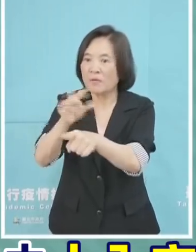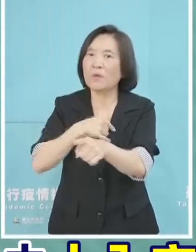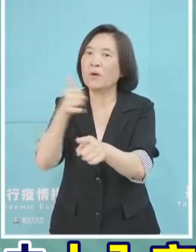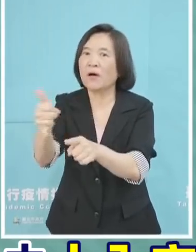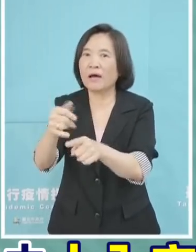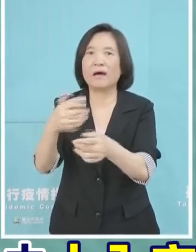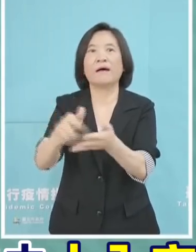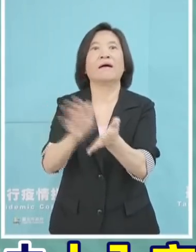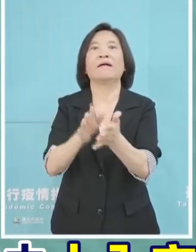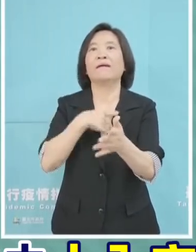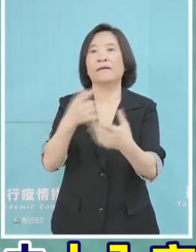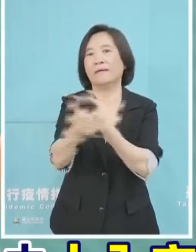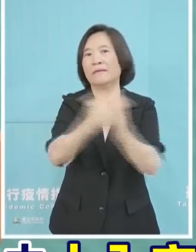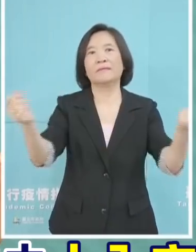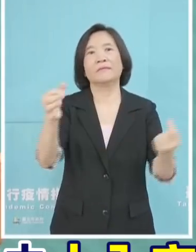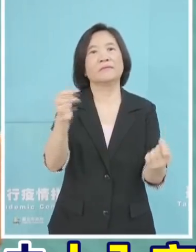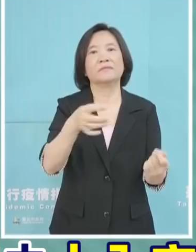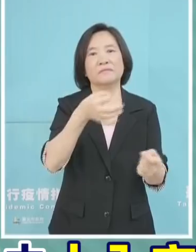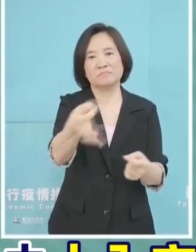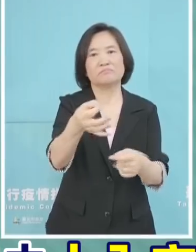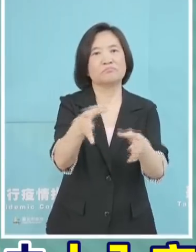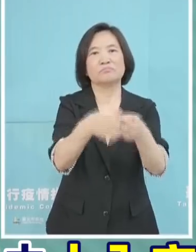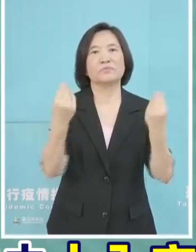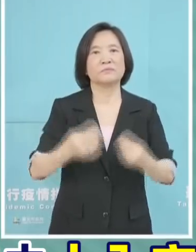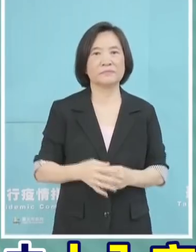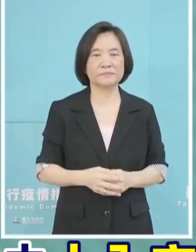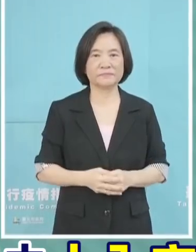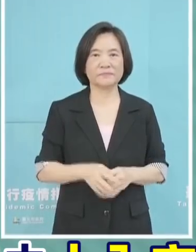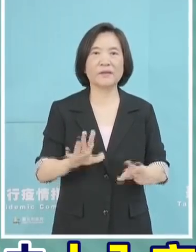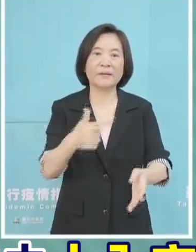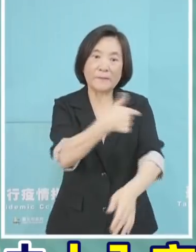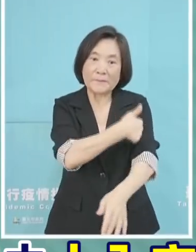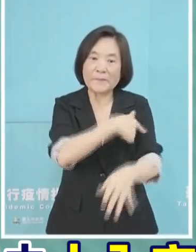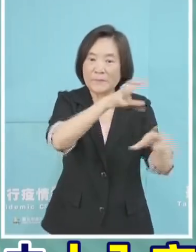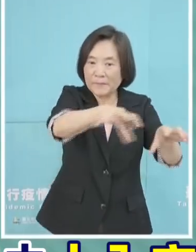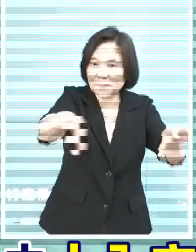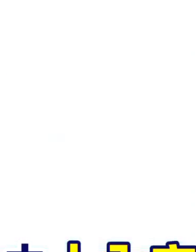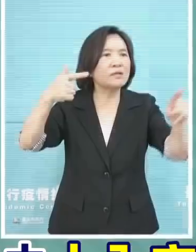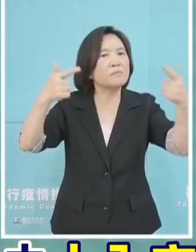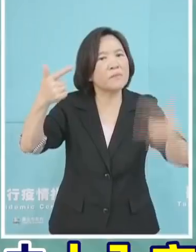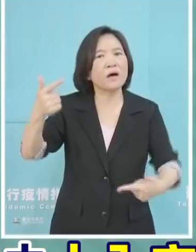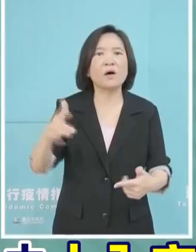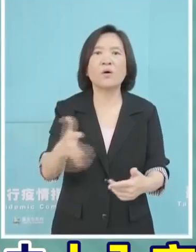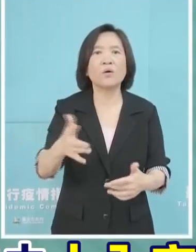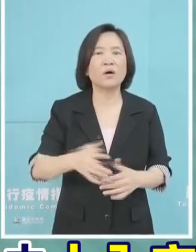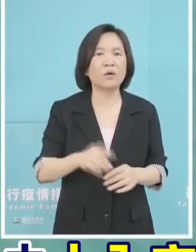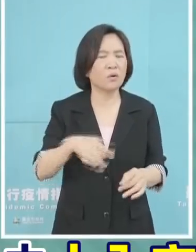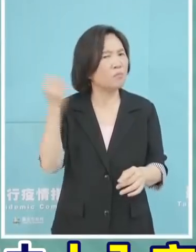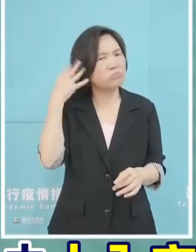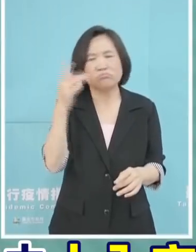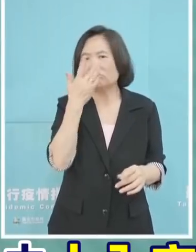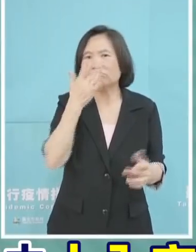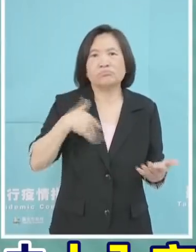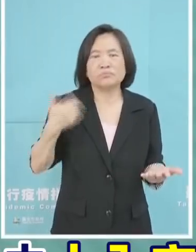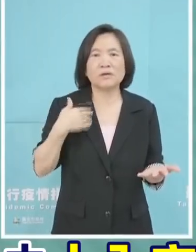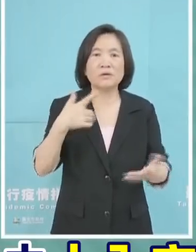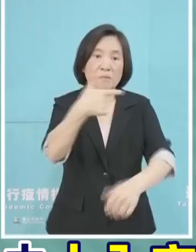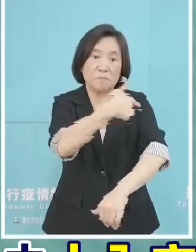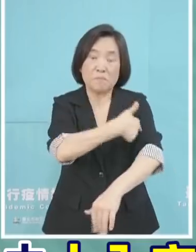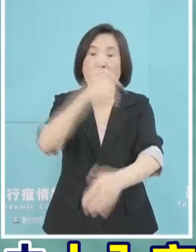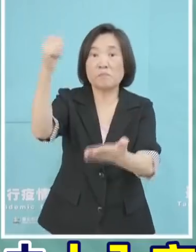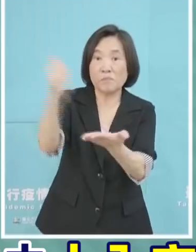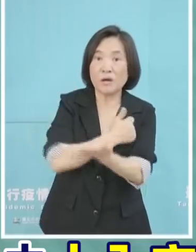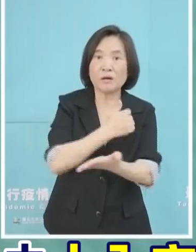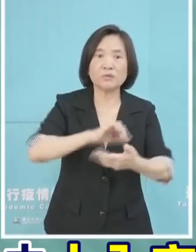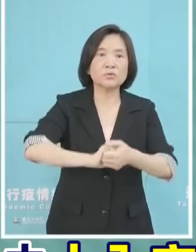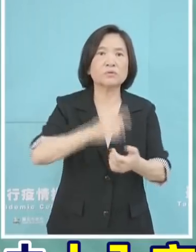这样可以让我们更有效率的去规划哈打疫苗的地方，这 这个我是听不懂的，因为一般疫苗化下来就是